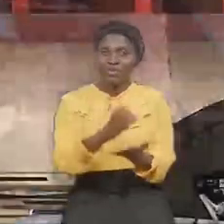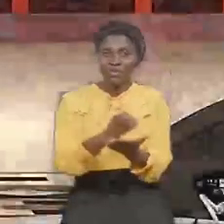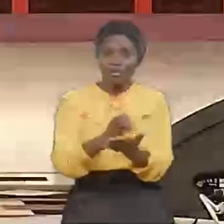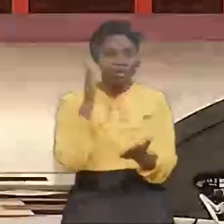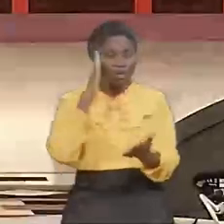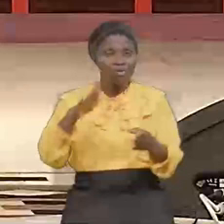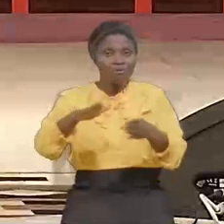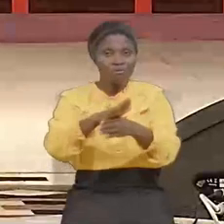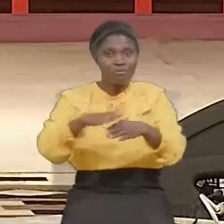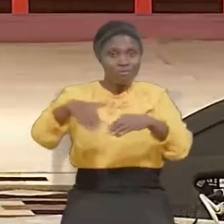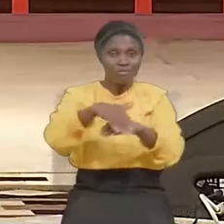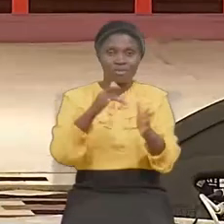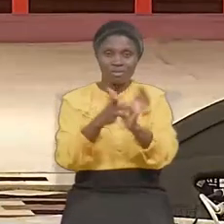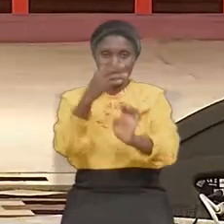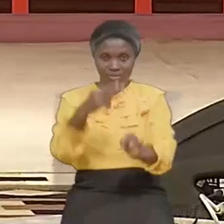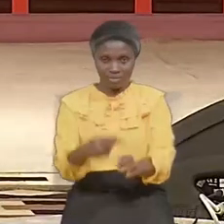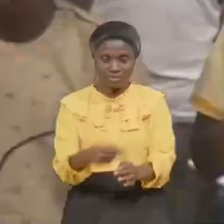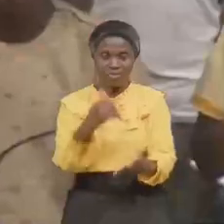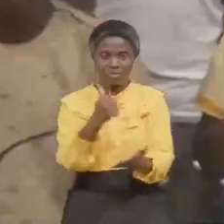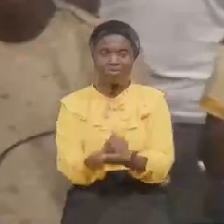au nom de Jésus.